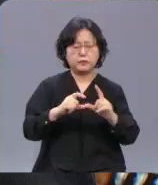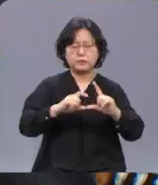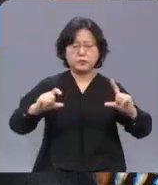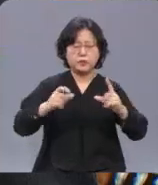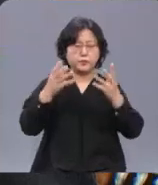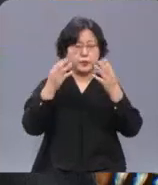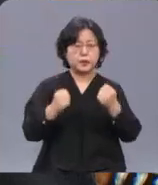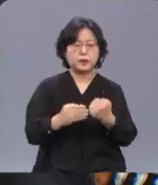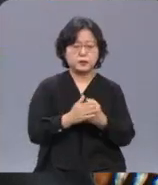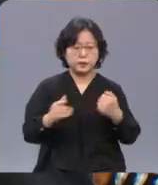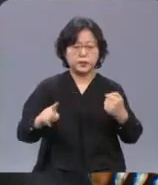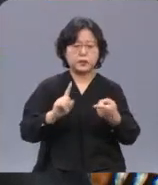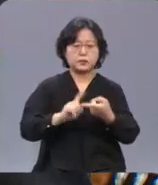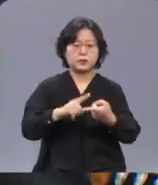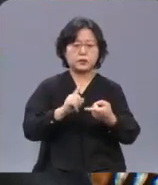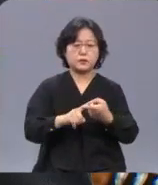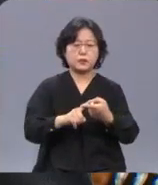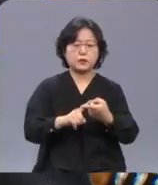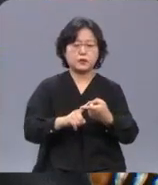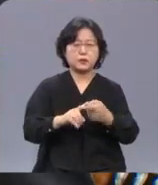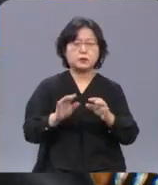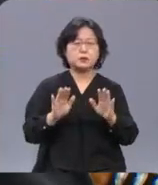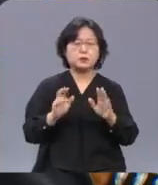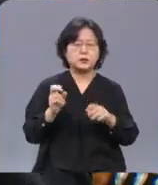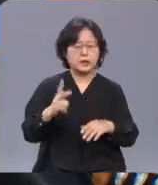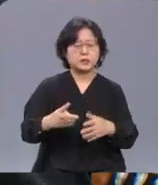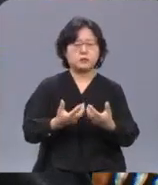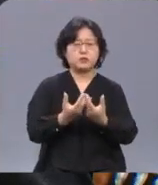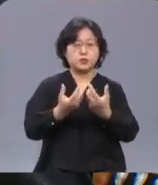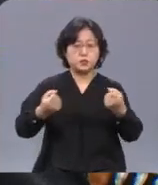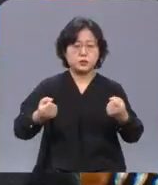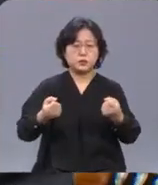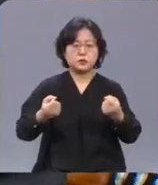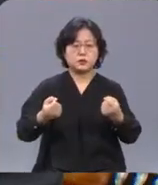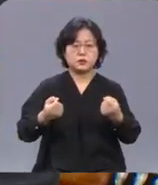않습니까? 그런 측면 때문에 이제는 좀 분리돼서